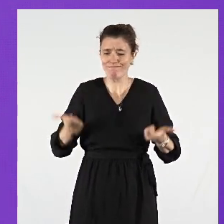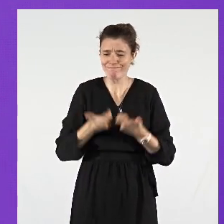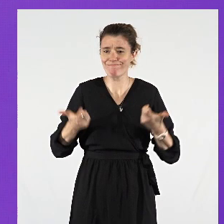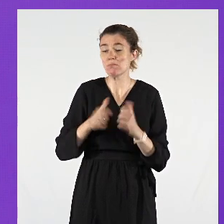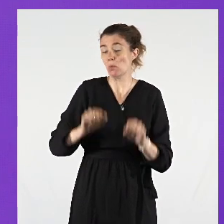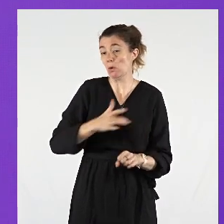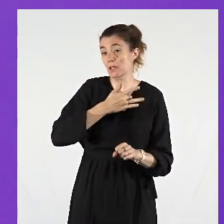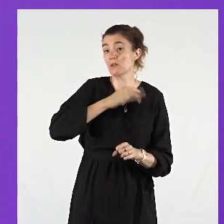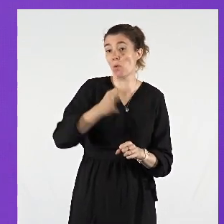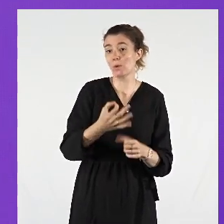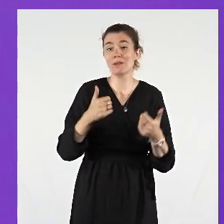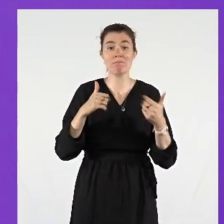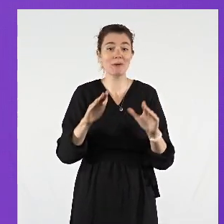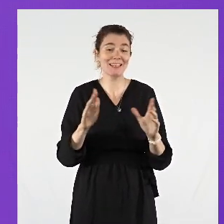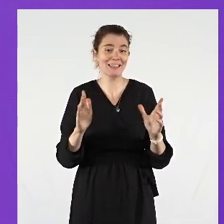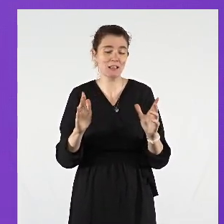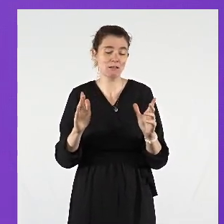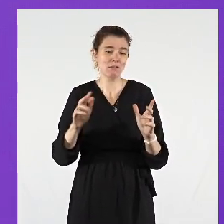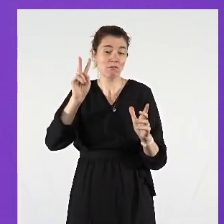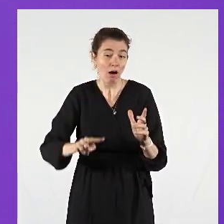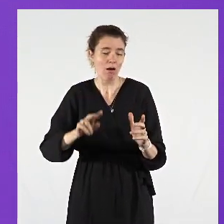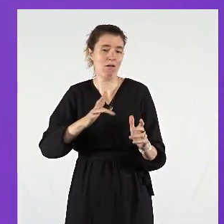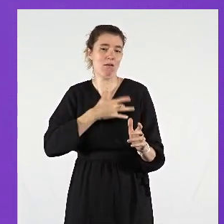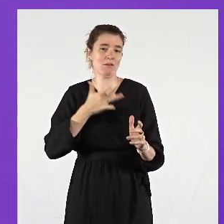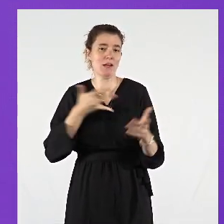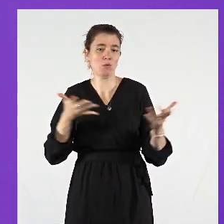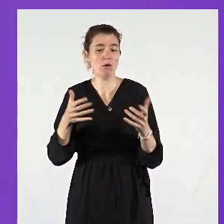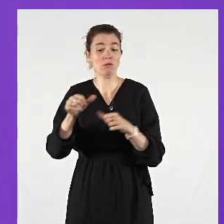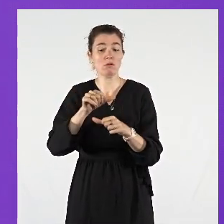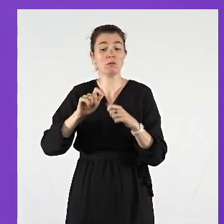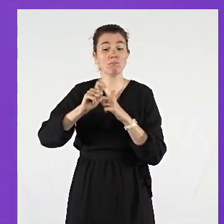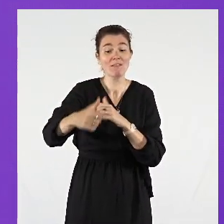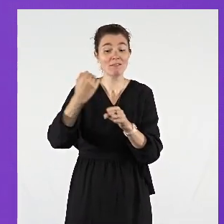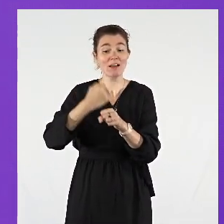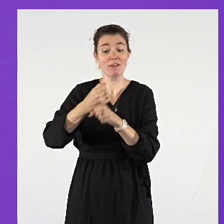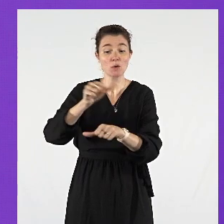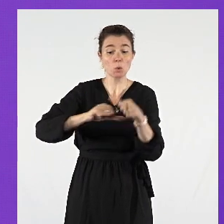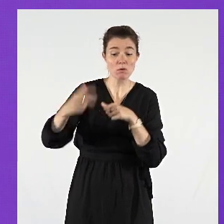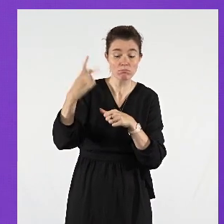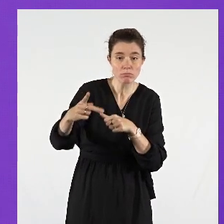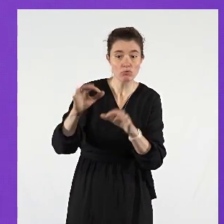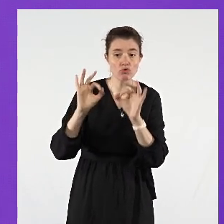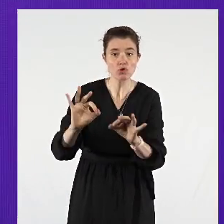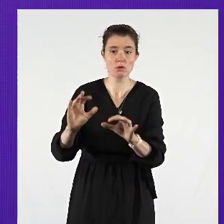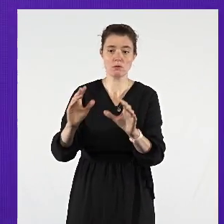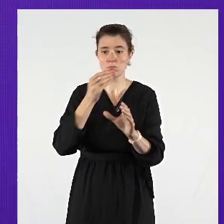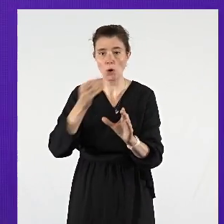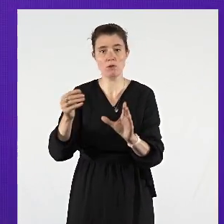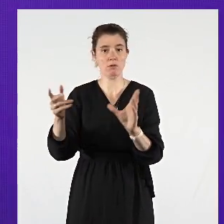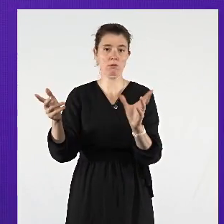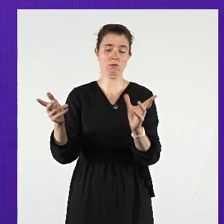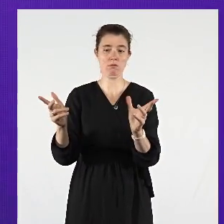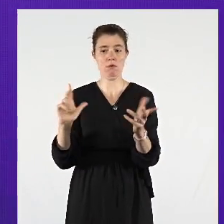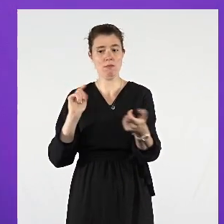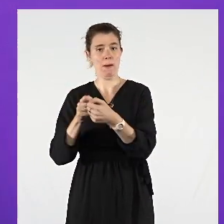ça aura d'autant plus d'intérêt si les conditions concrètes de réalisation du travail ont été abordées aussi, les conditions structurelles ont été abordées, comme je le disais tout à